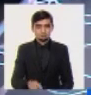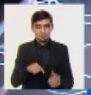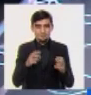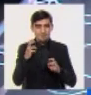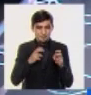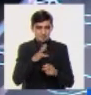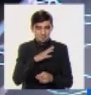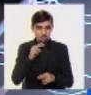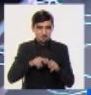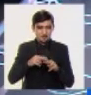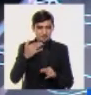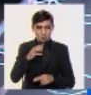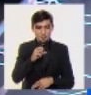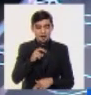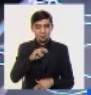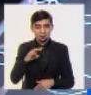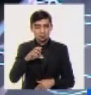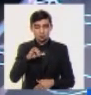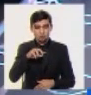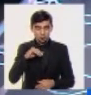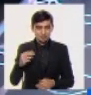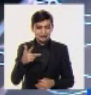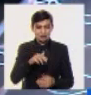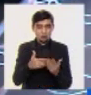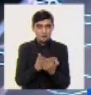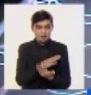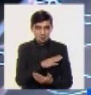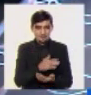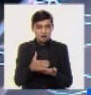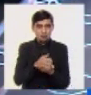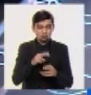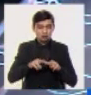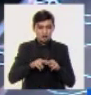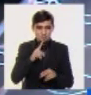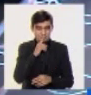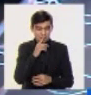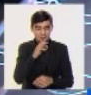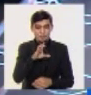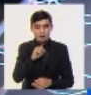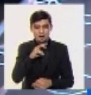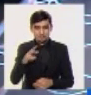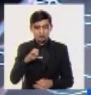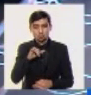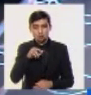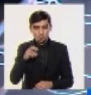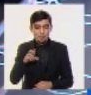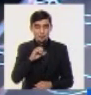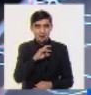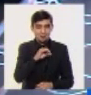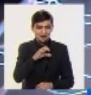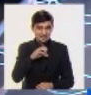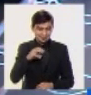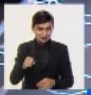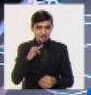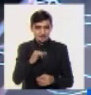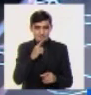Кондитерская фабрика «Баян Сулу» представляет сразу три новинки. Наборы шоколадных конфет «Баян Сулу Бариста» и «Фиория», а также